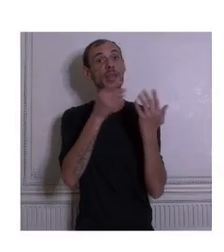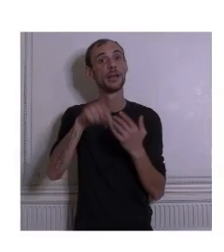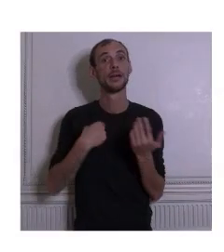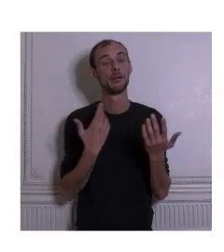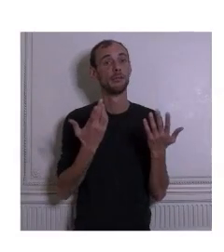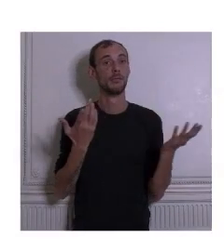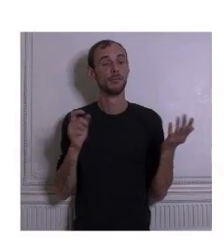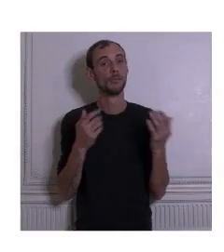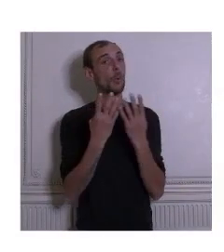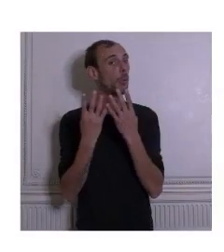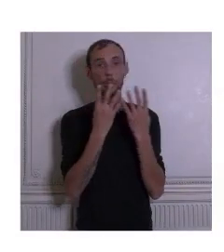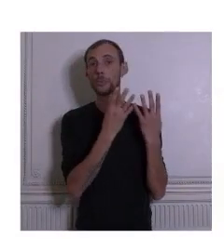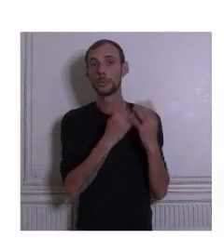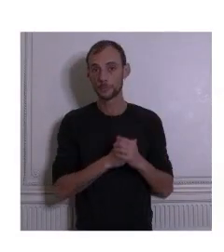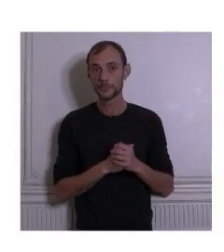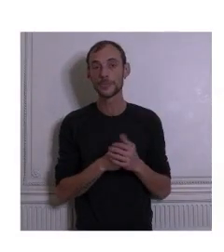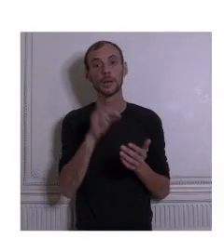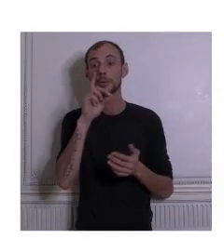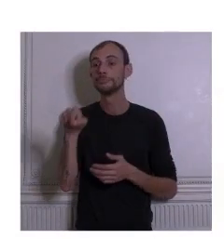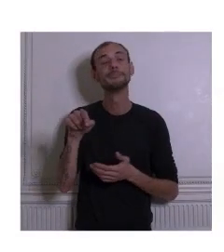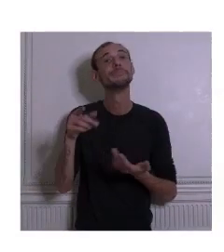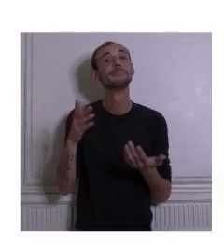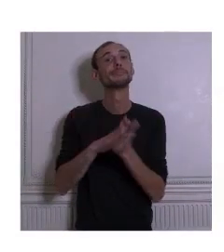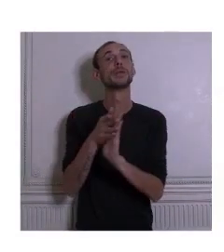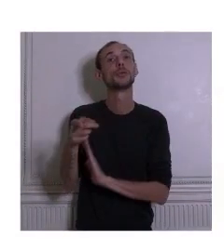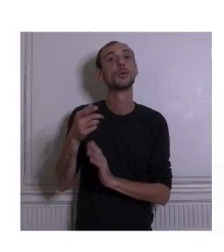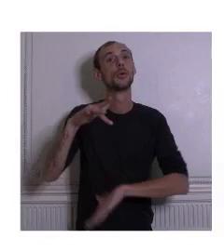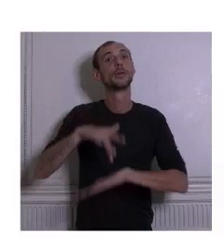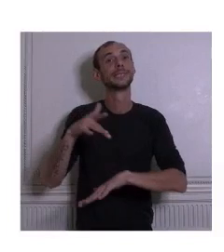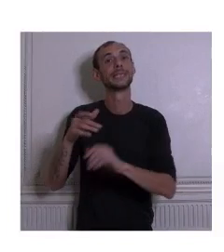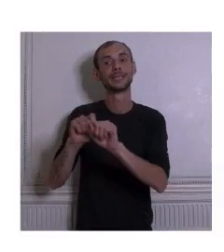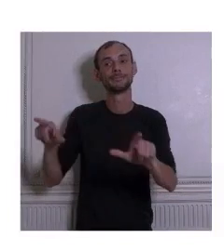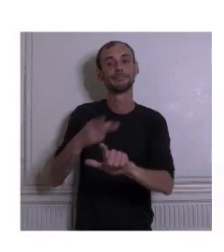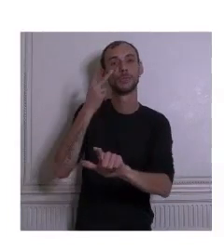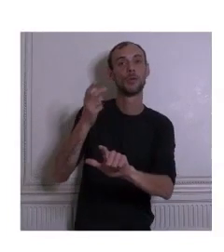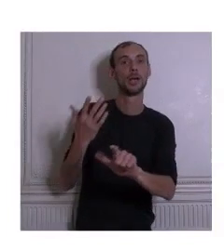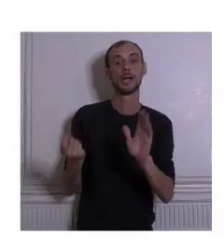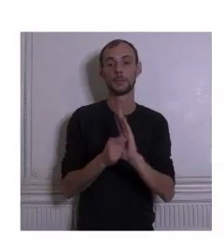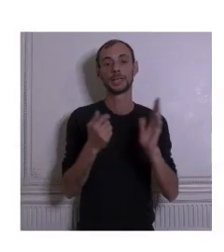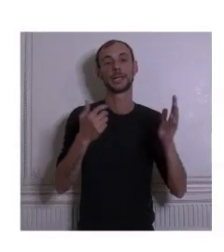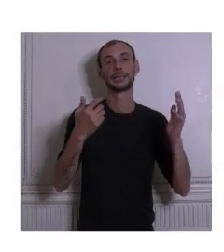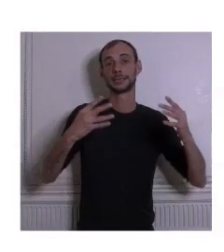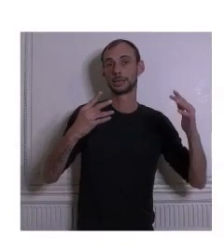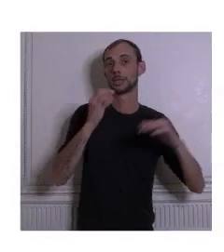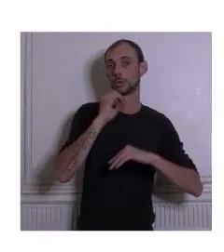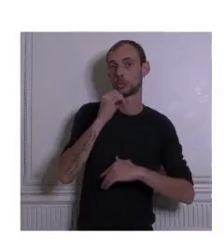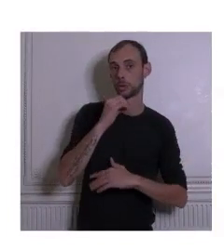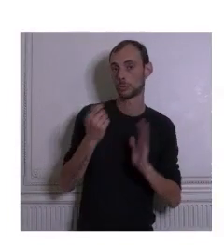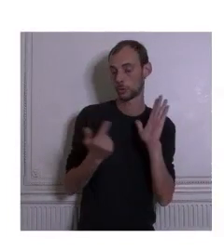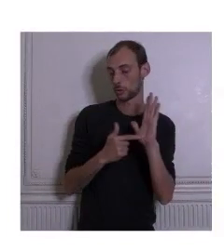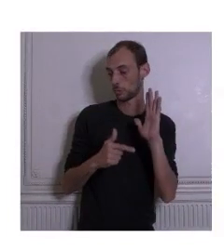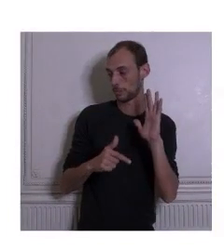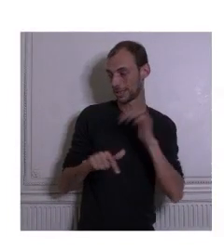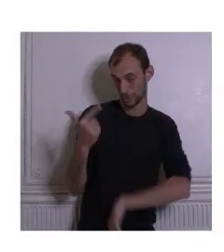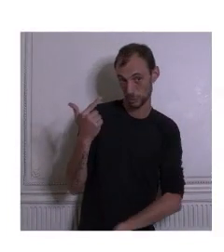loin des enjeux du RER et de la gare et de la halte de Talence-Médocine. L'idée est de contribuer par